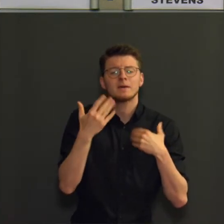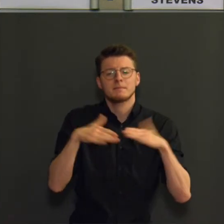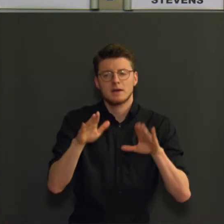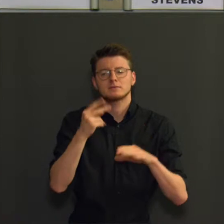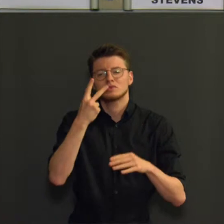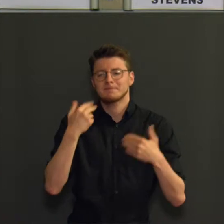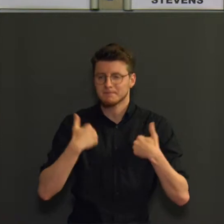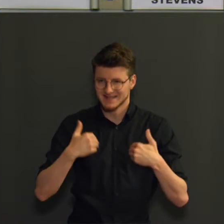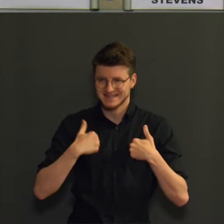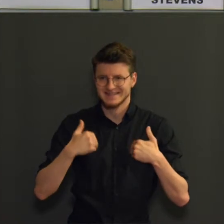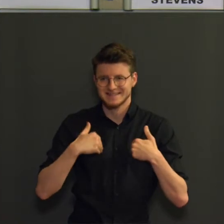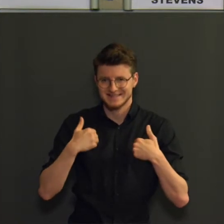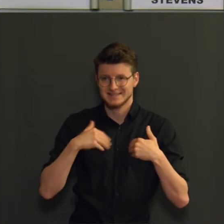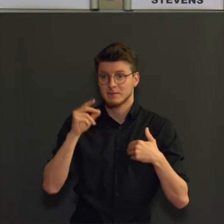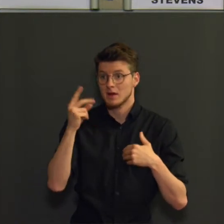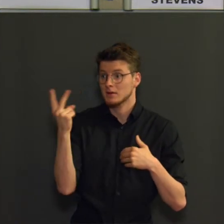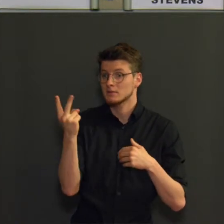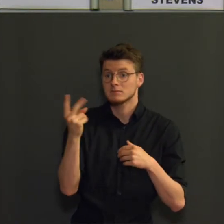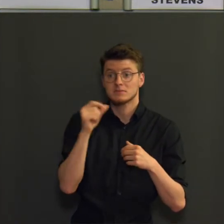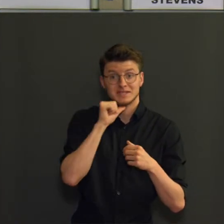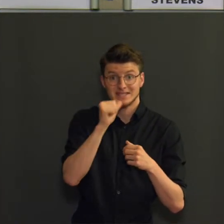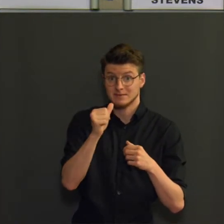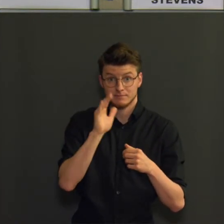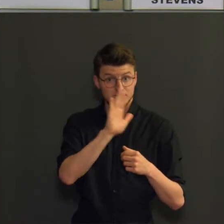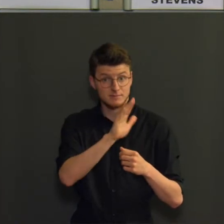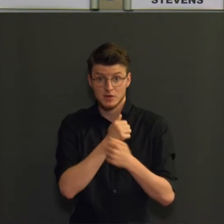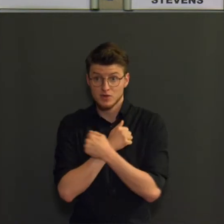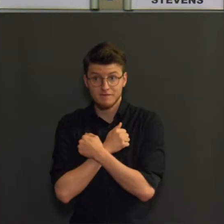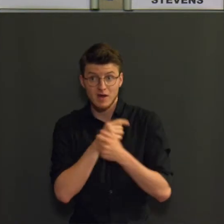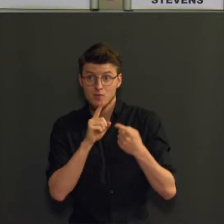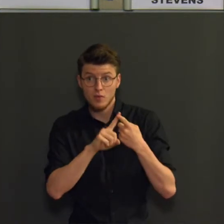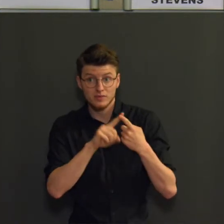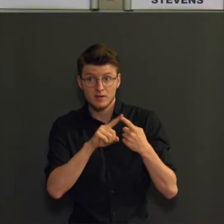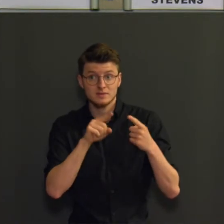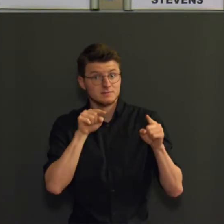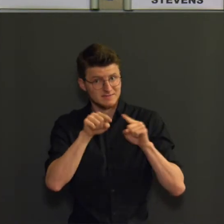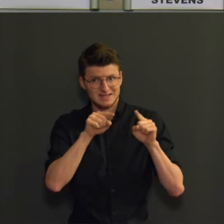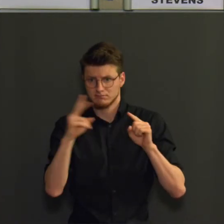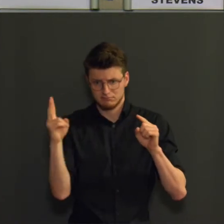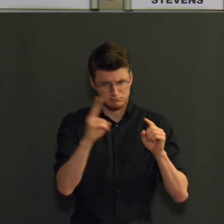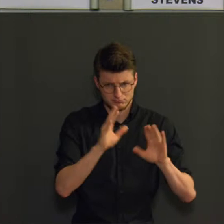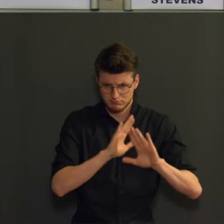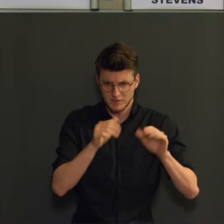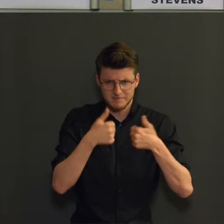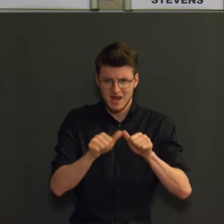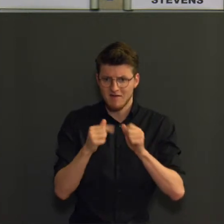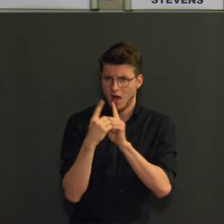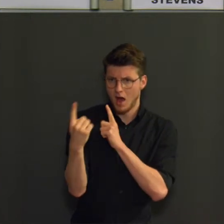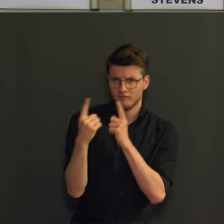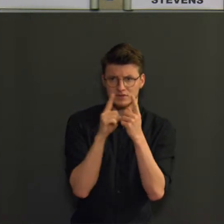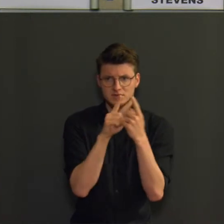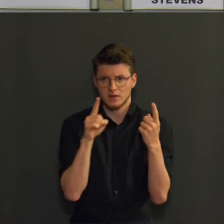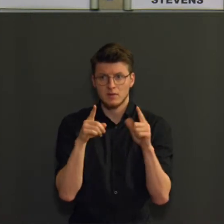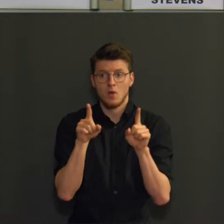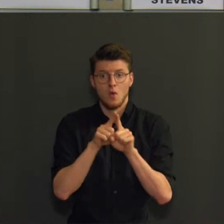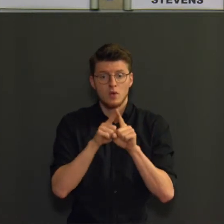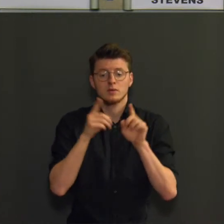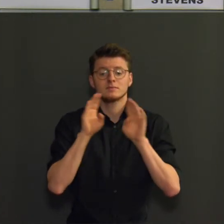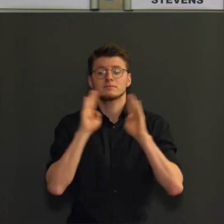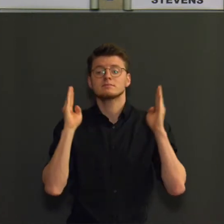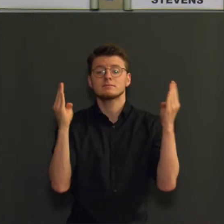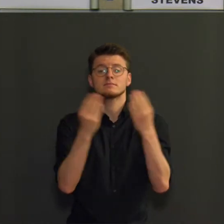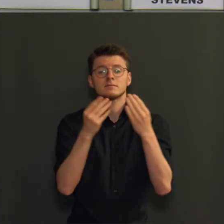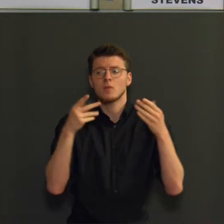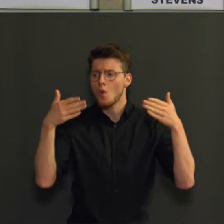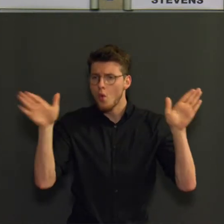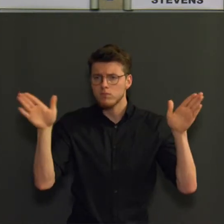op een veilige afstand. Verlucht ook voldoende de binnenruimtes door ramen en deuren open te zetten. Zo geniet je op een veilige